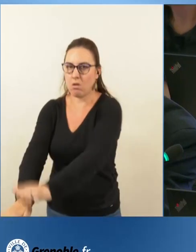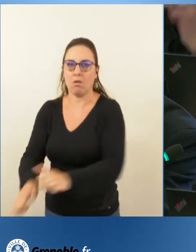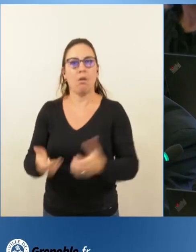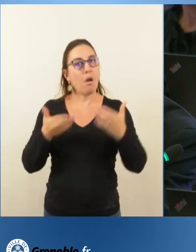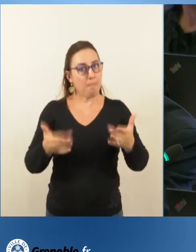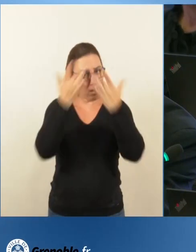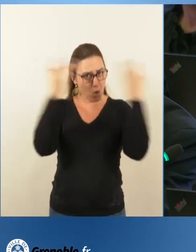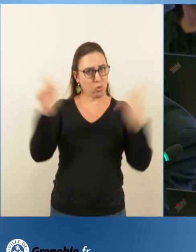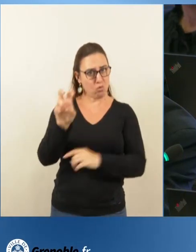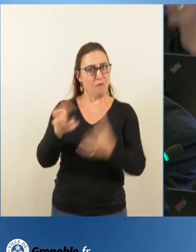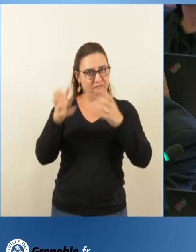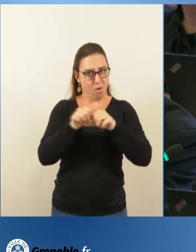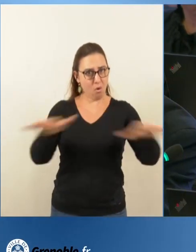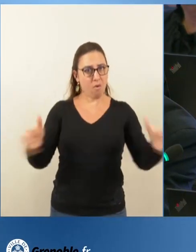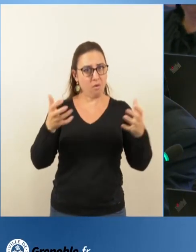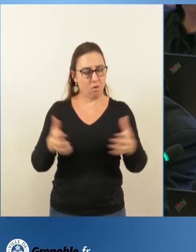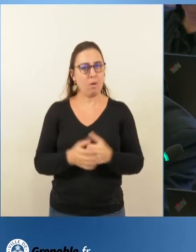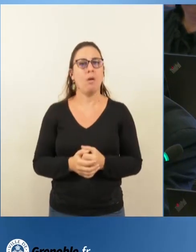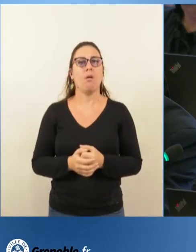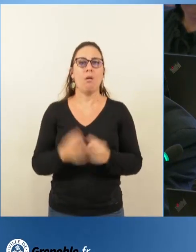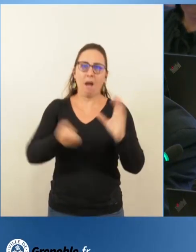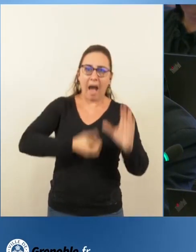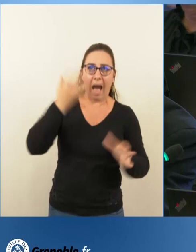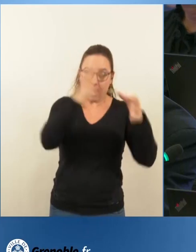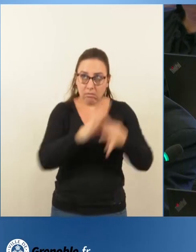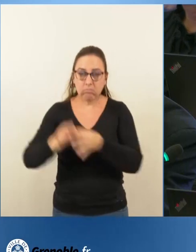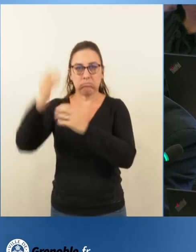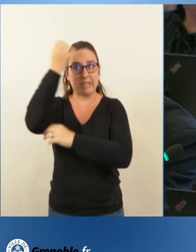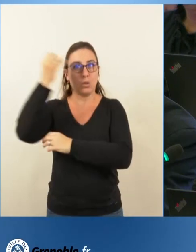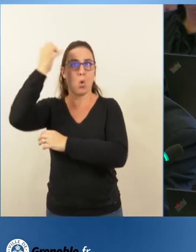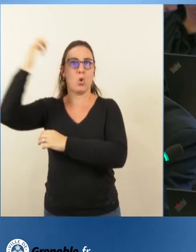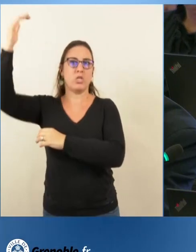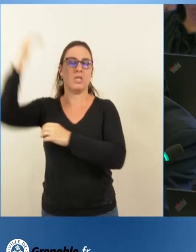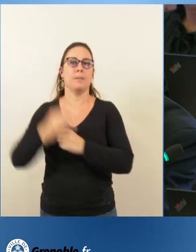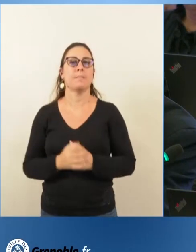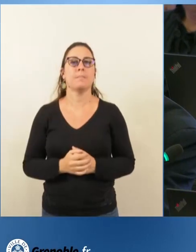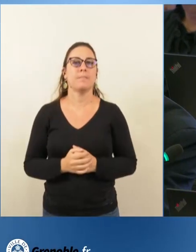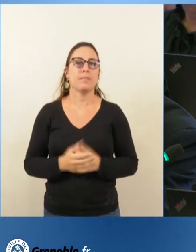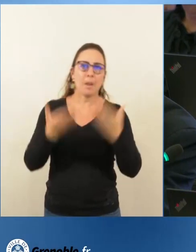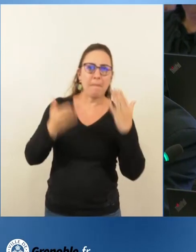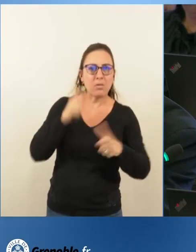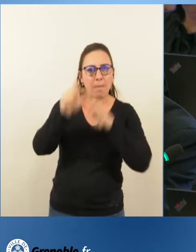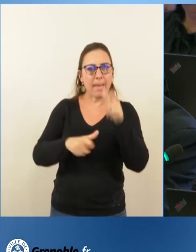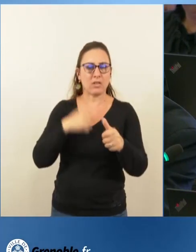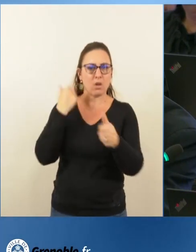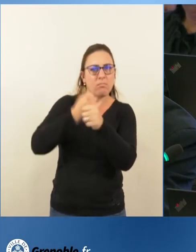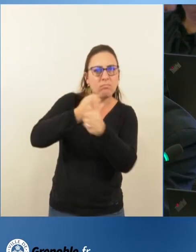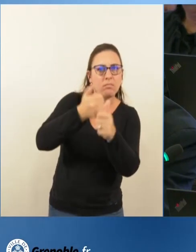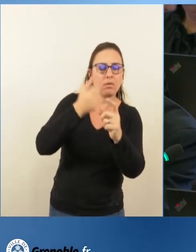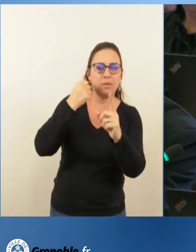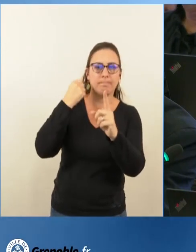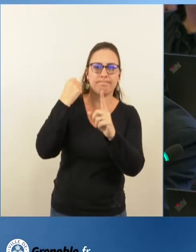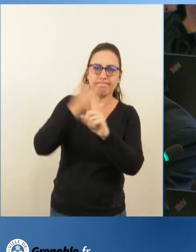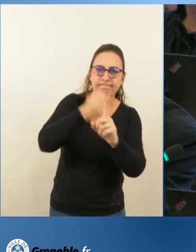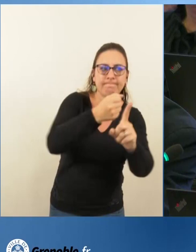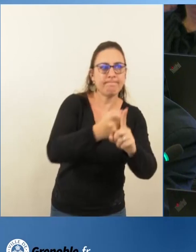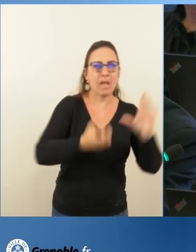culture écologiste vous voulez soumettre l'art à votre idéologie quand on voit aujourd'hui des militants écologistes souillés des œuvres